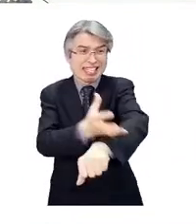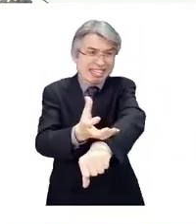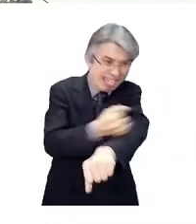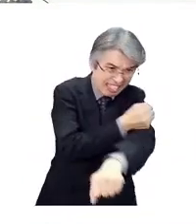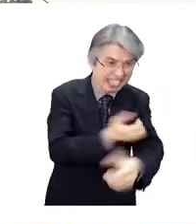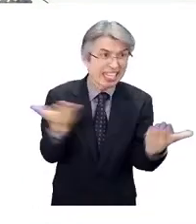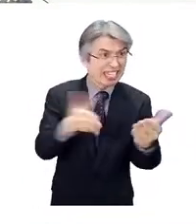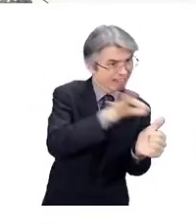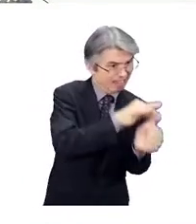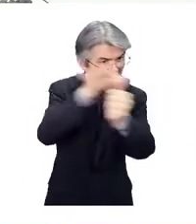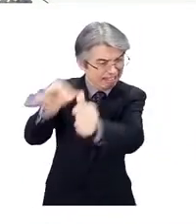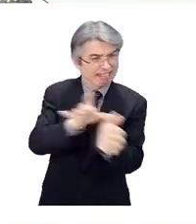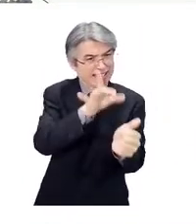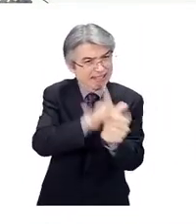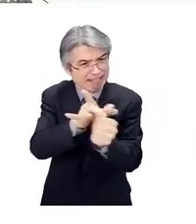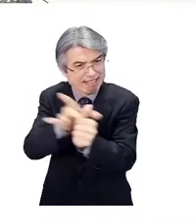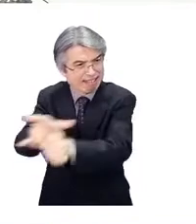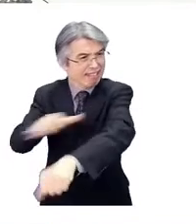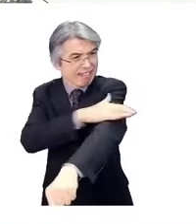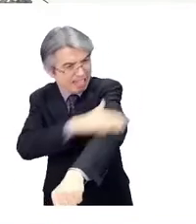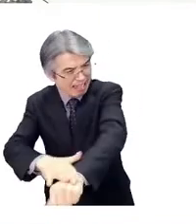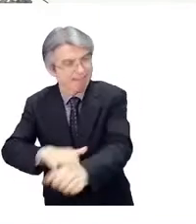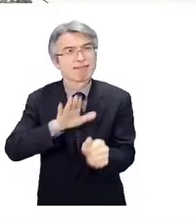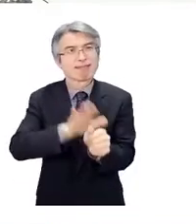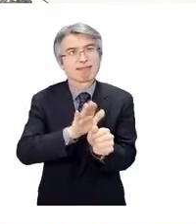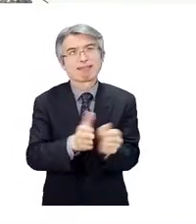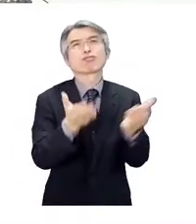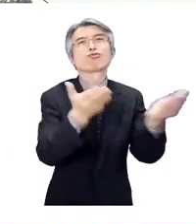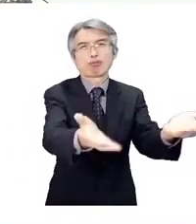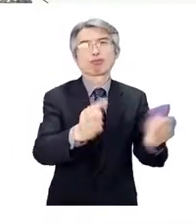일자리 창출과 유지를 위한 노력을 진행 중에 있습니다.